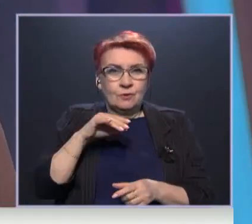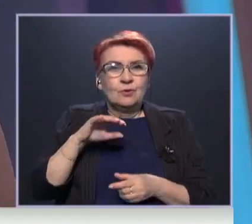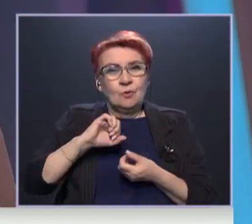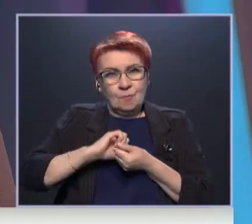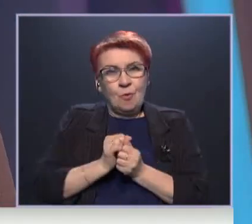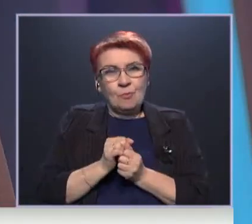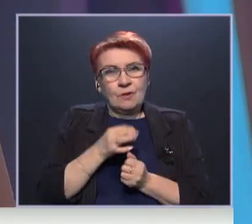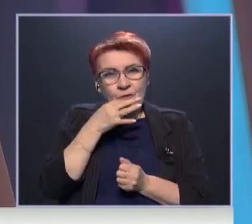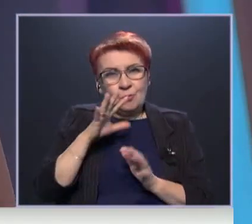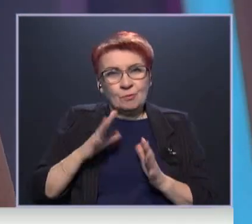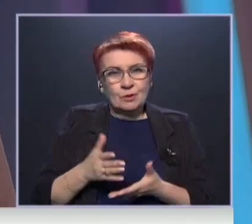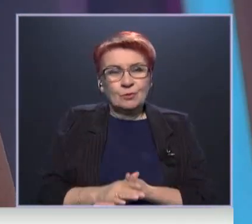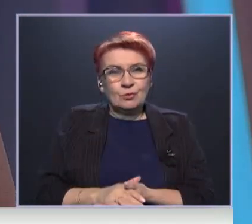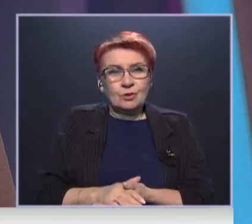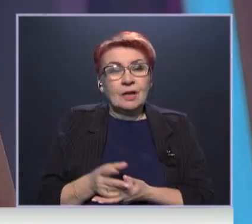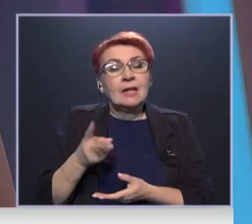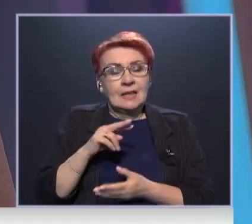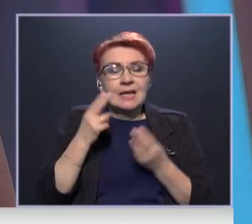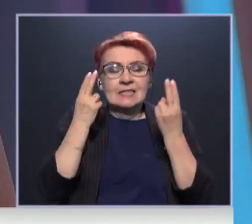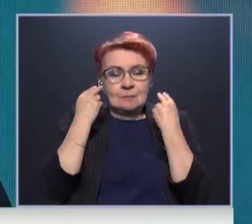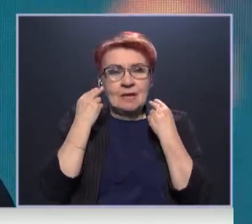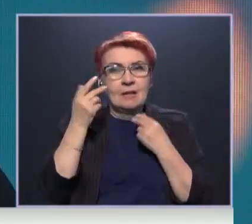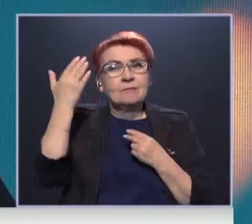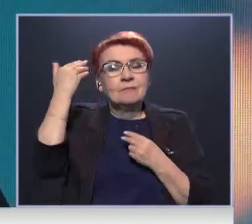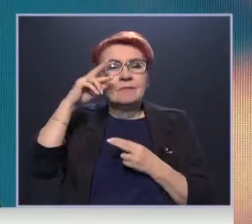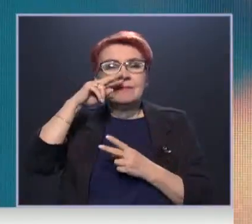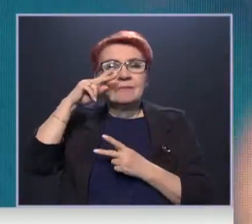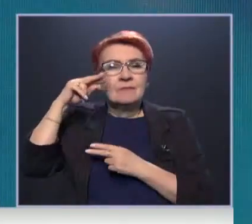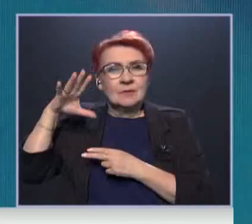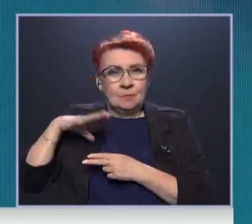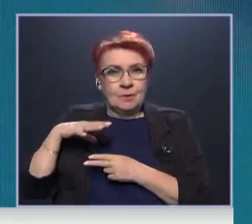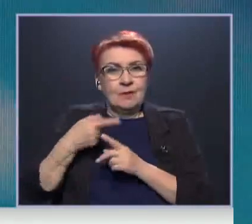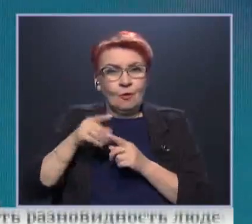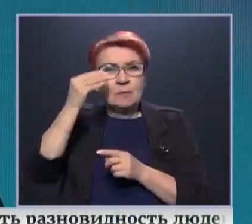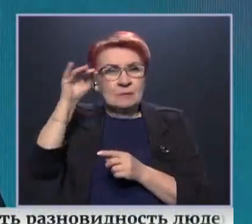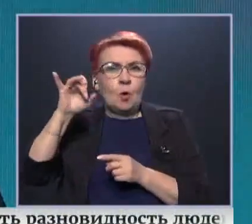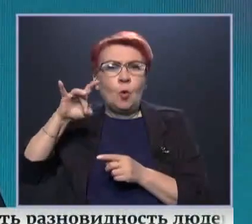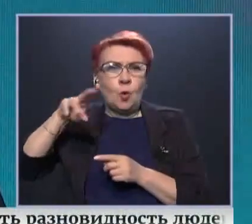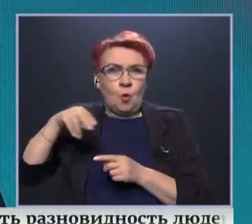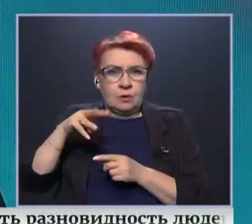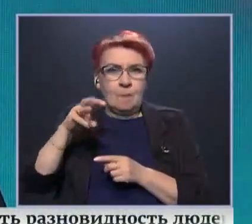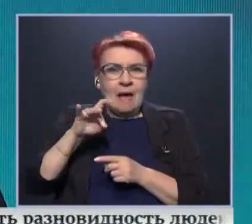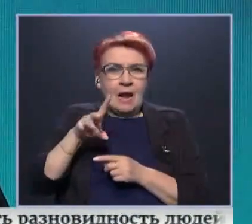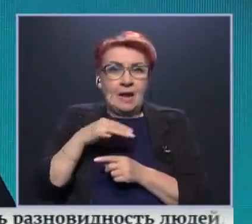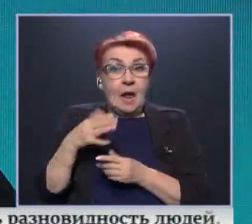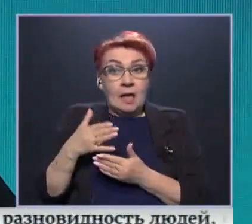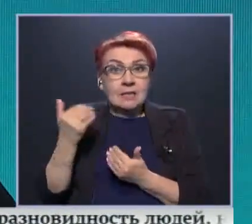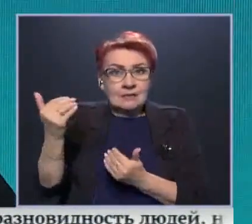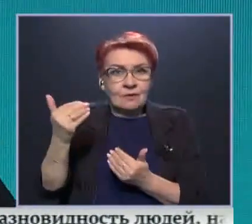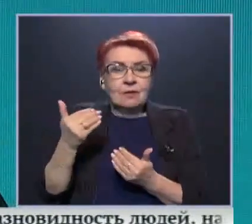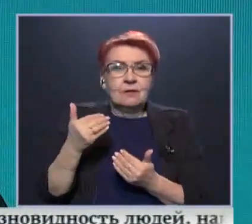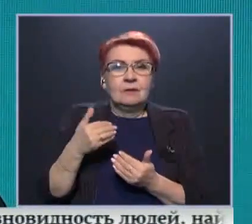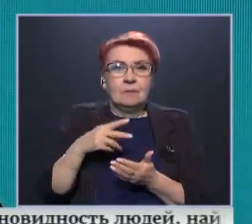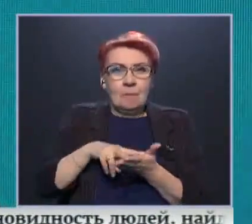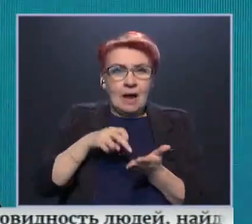случае. Это для смирения, с одной стороны. С другой стороны, если человек искренне исправился, покаялся, значит,